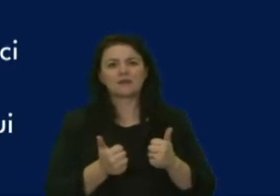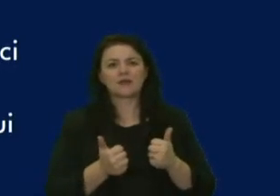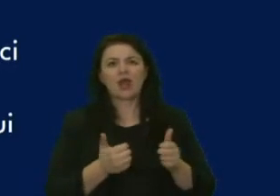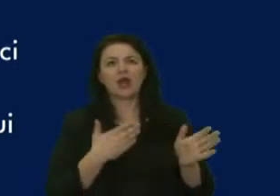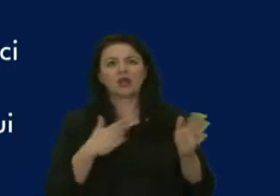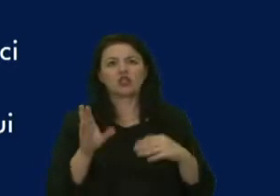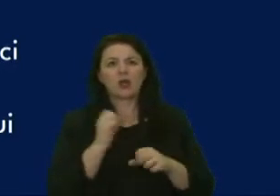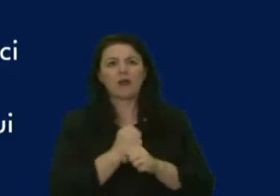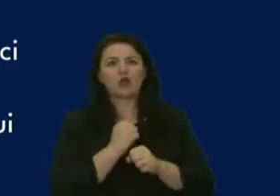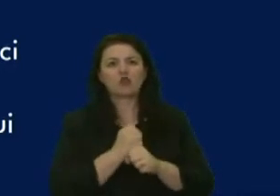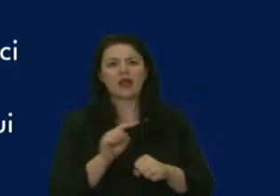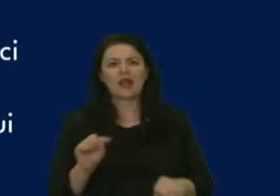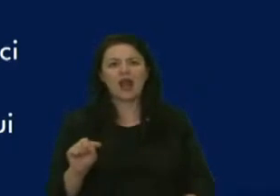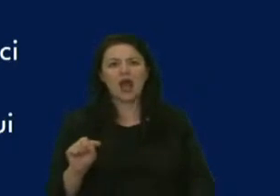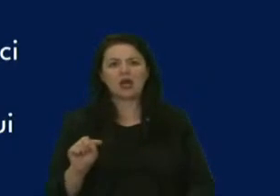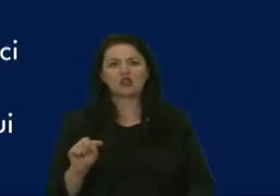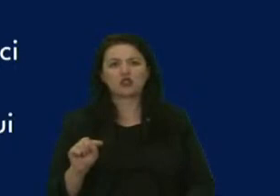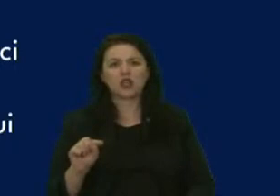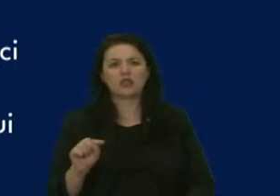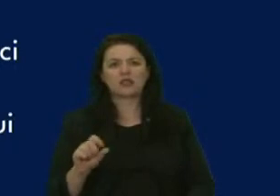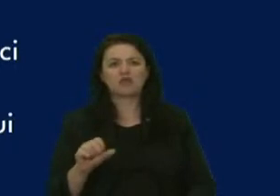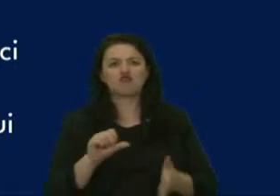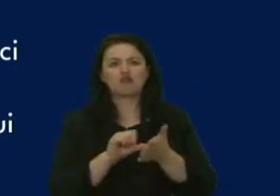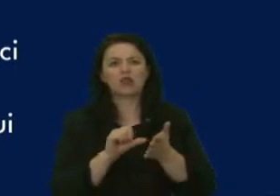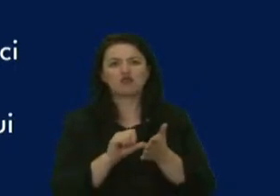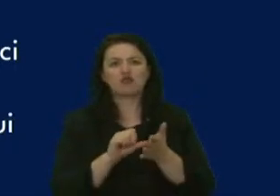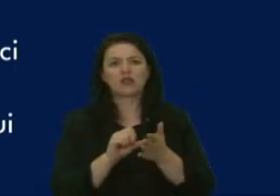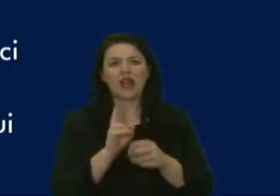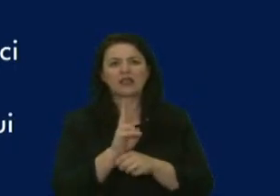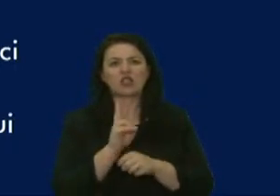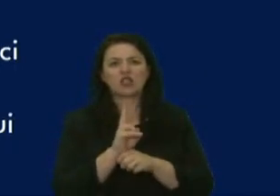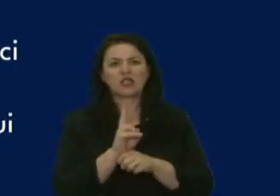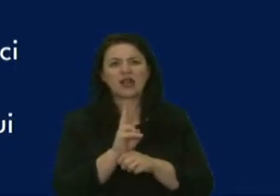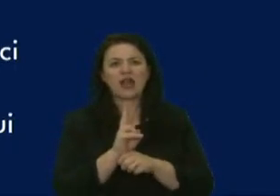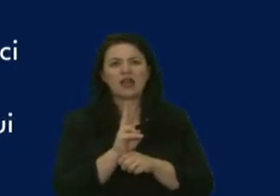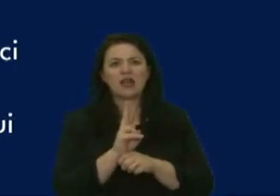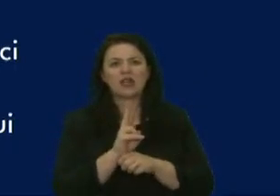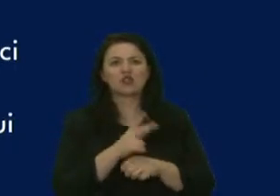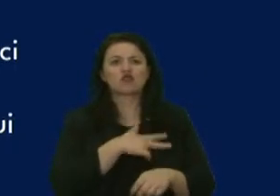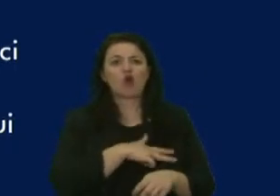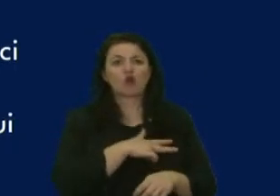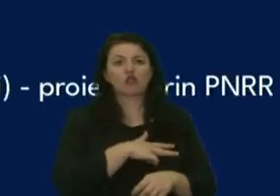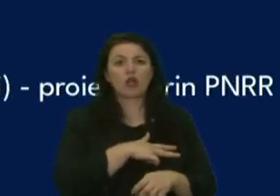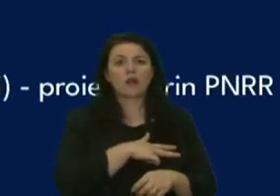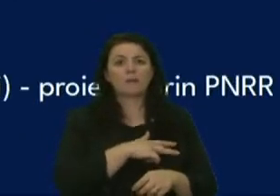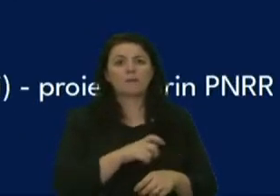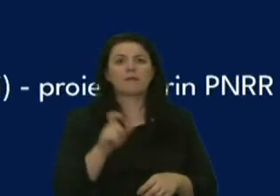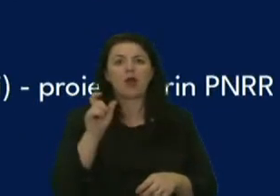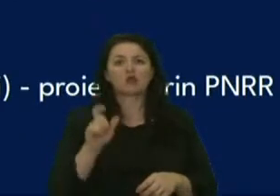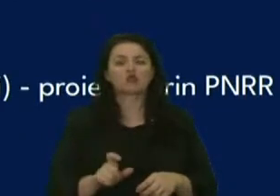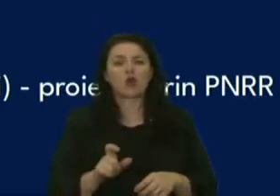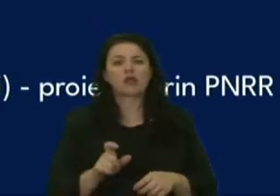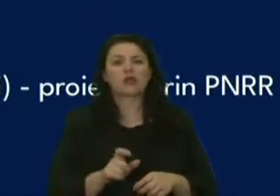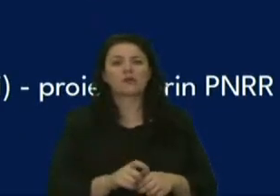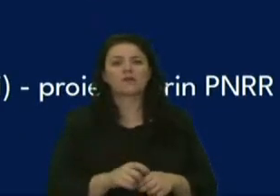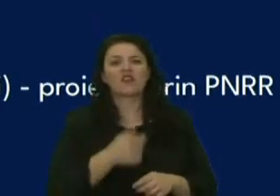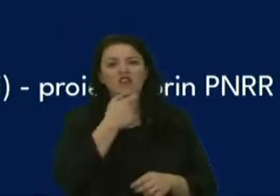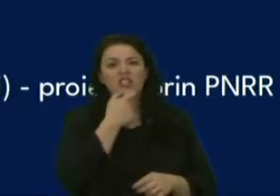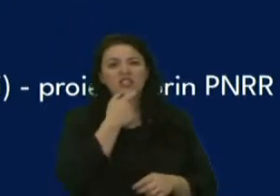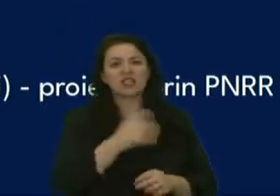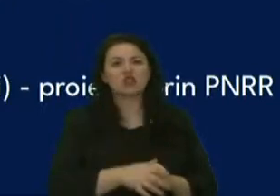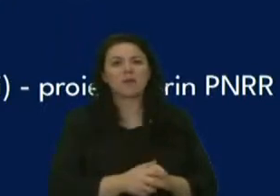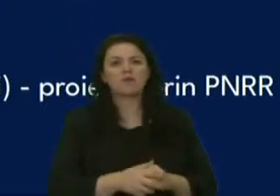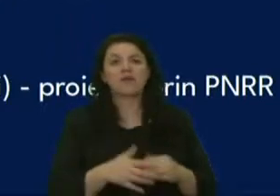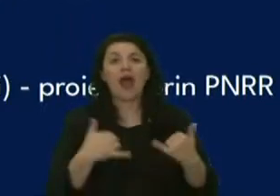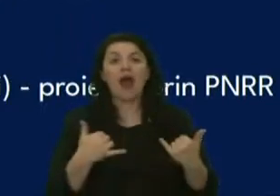începe lucrările la acest centru rezidențial de Îngrijire și Asistență Socială pentru persoanele pentru persoanele vârstnice